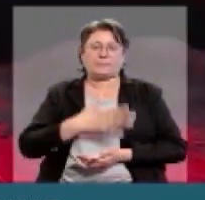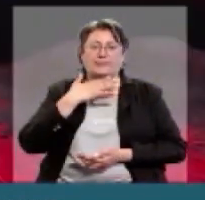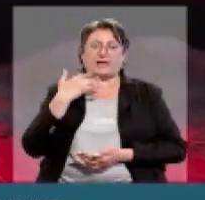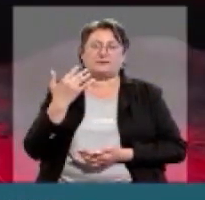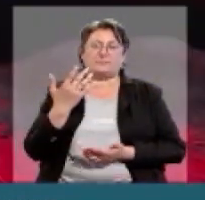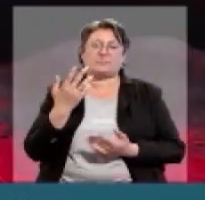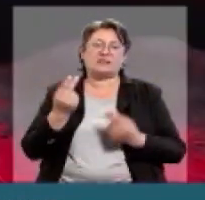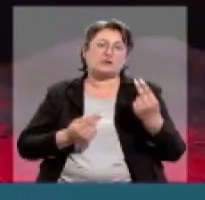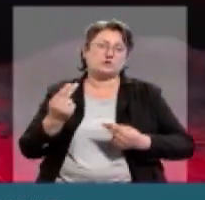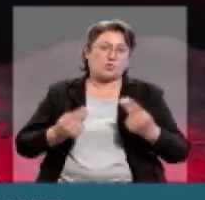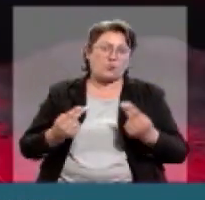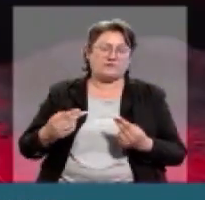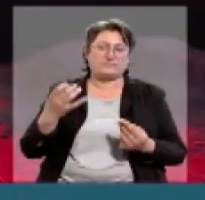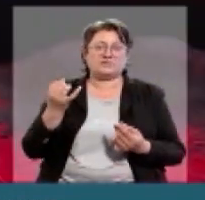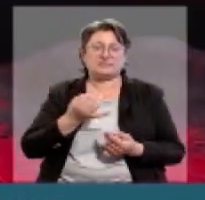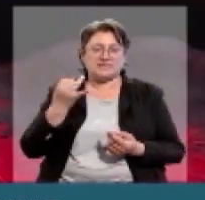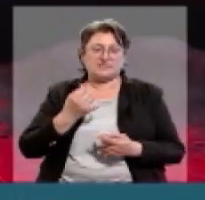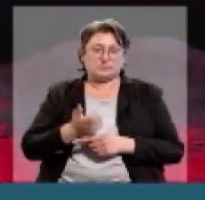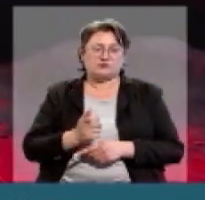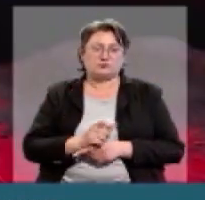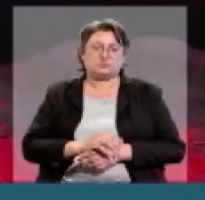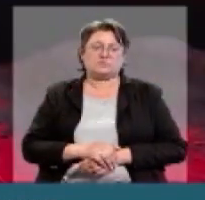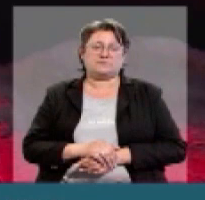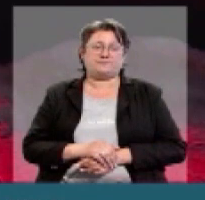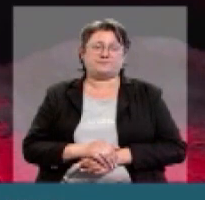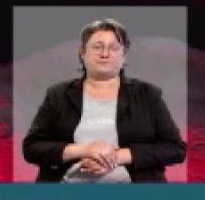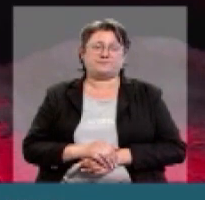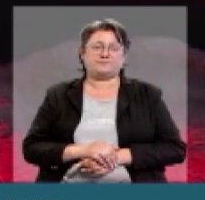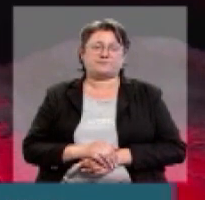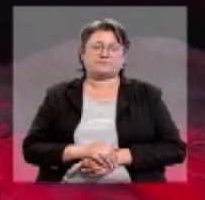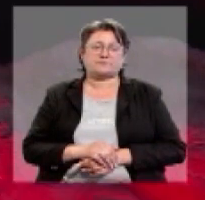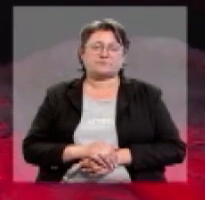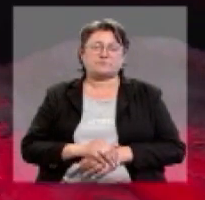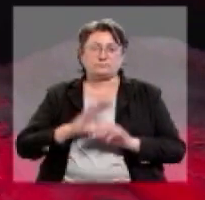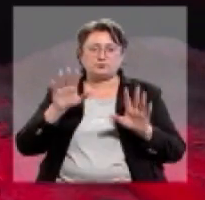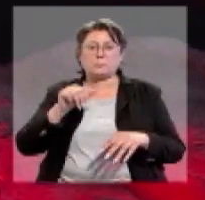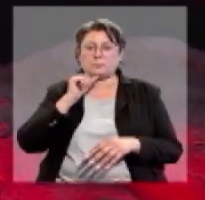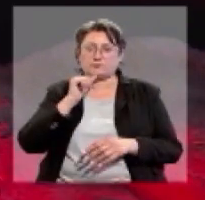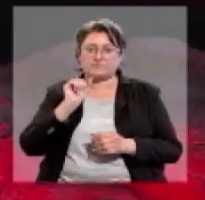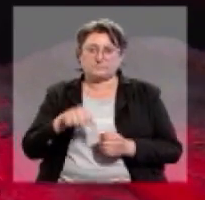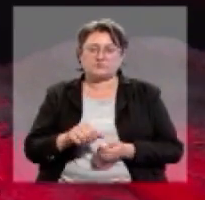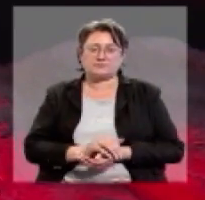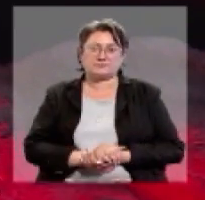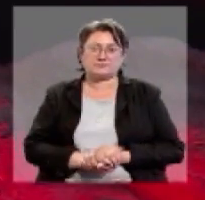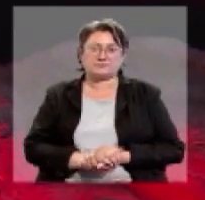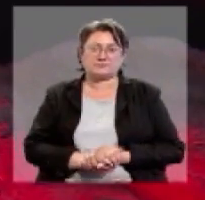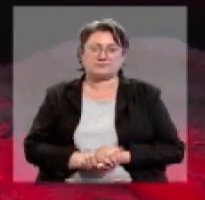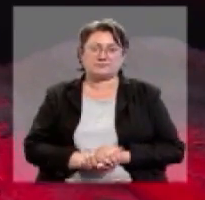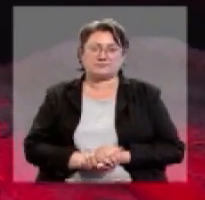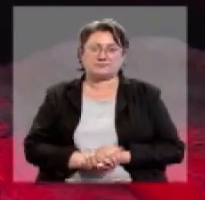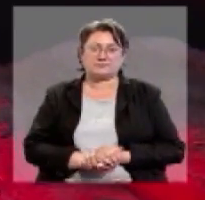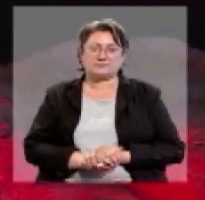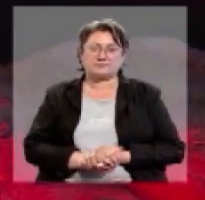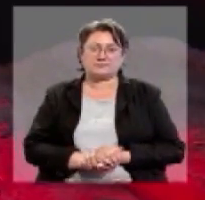всяких аттракционов, интересно очень. Можно все попробовать. И,